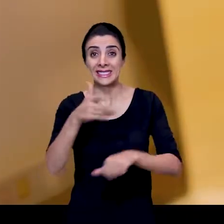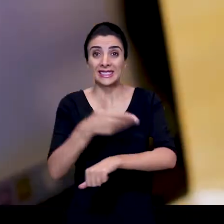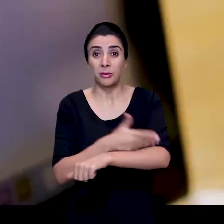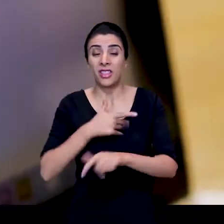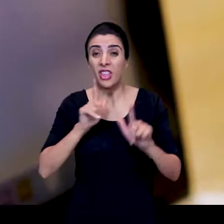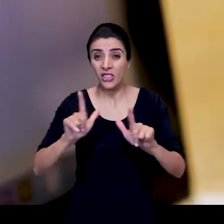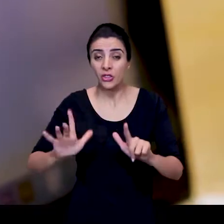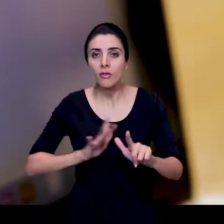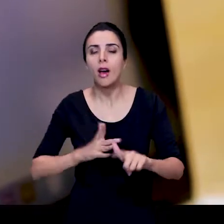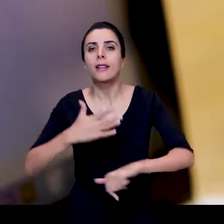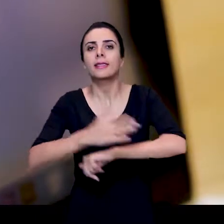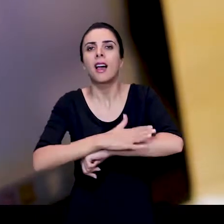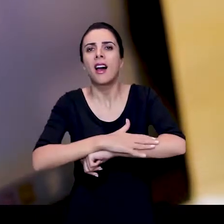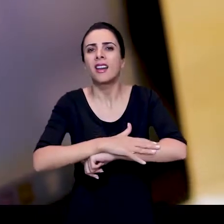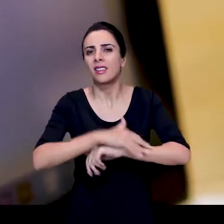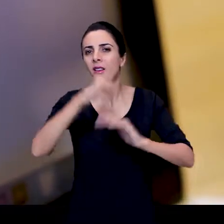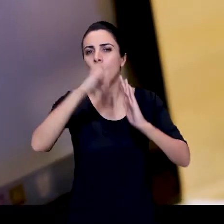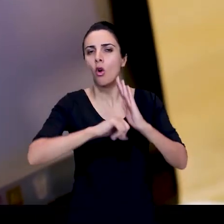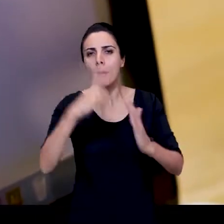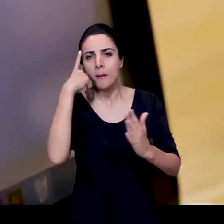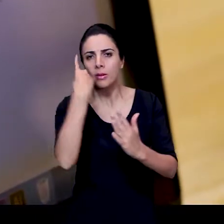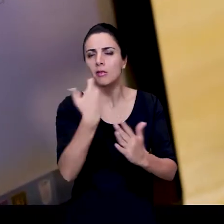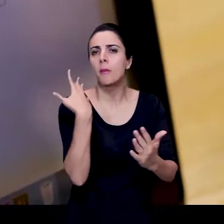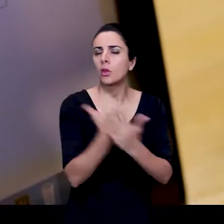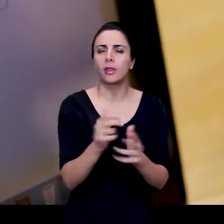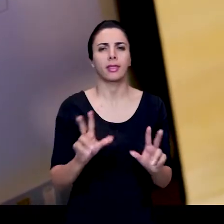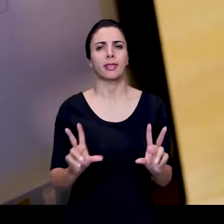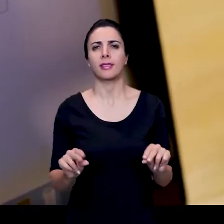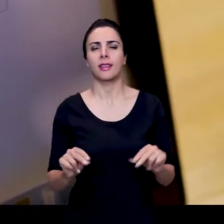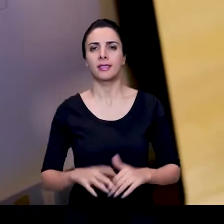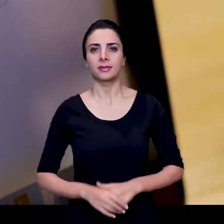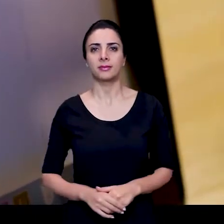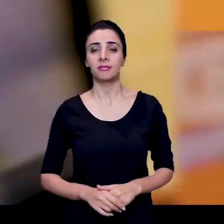Turuncu Masa hizmeti için engelli yardım talep formunun doldurulması yeterli.